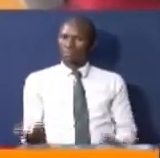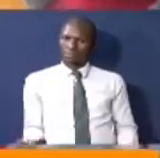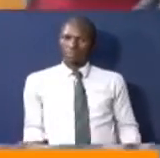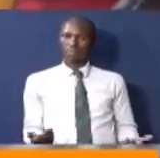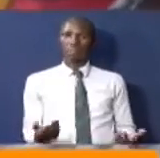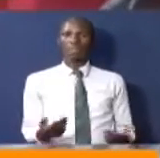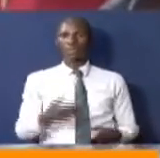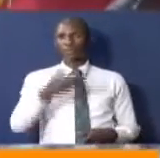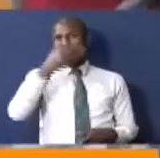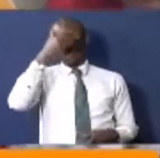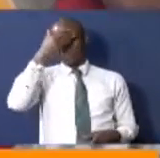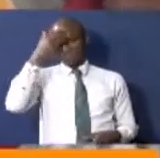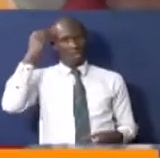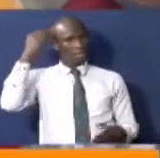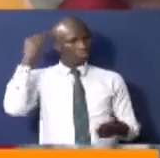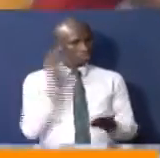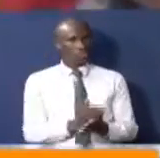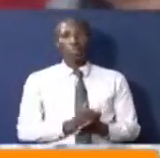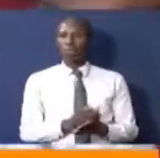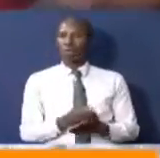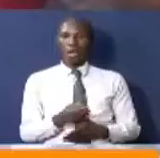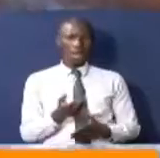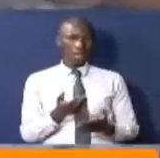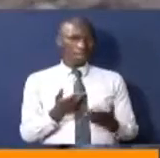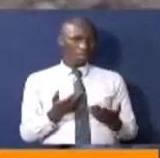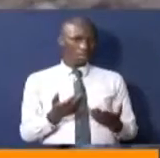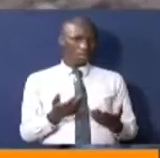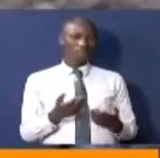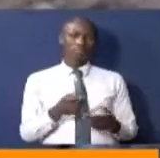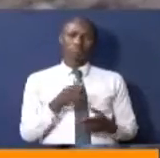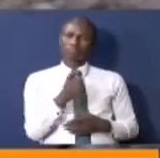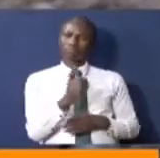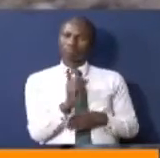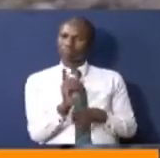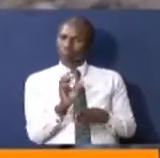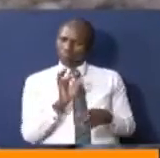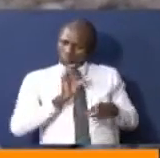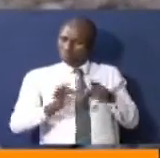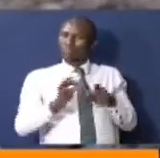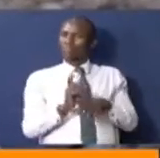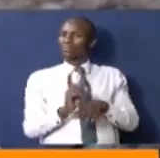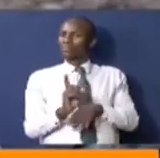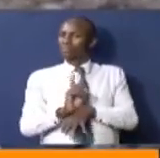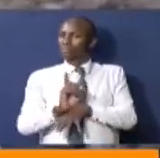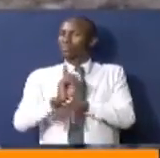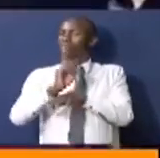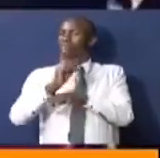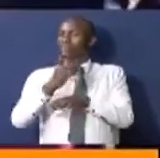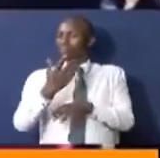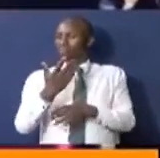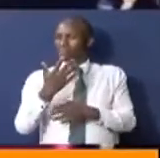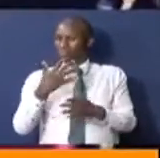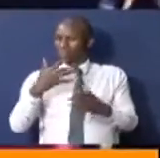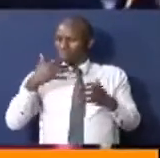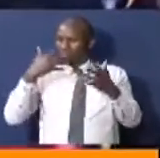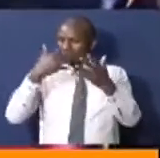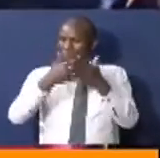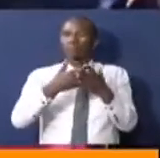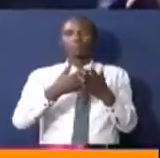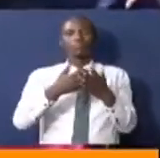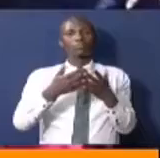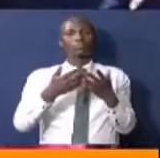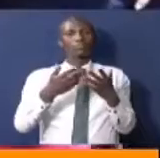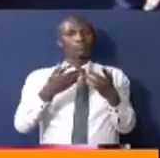Na wakasahau kuisima. Sasa hii kendo ilichomeka mpaka ikafikia